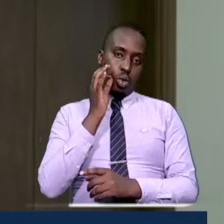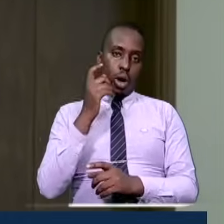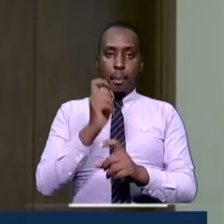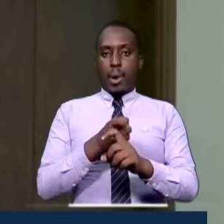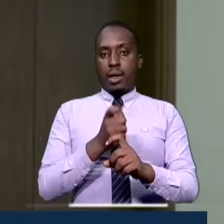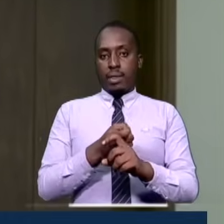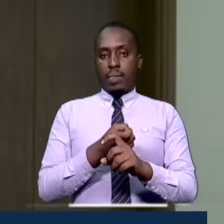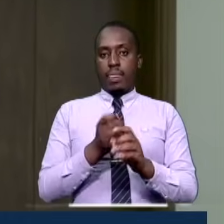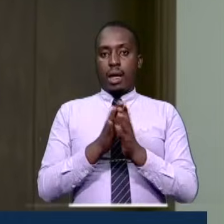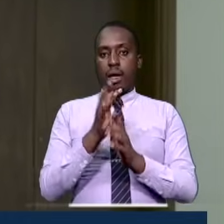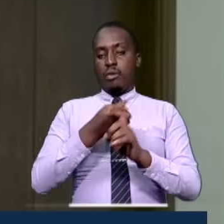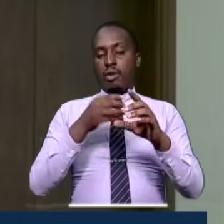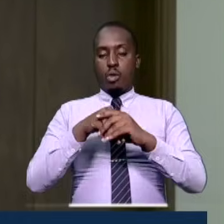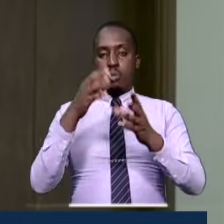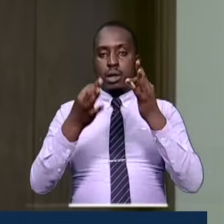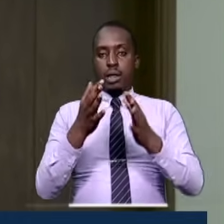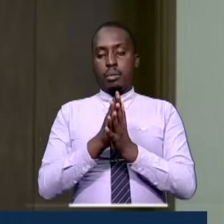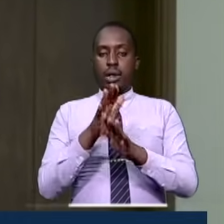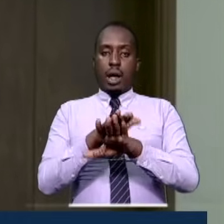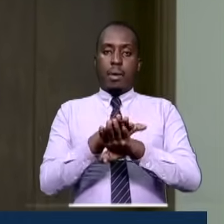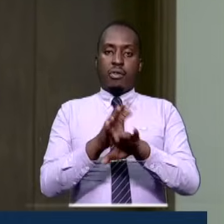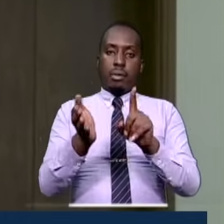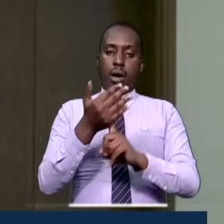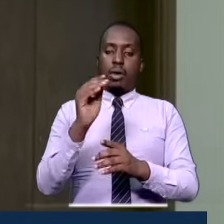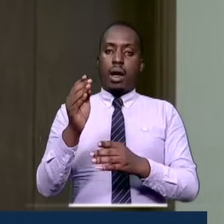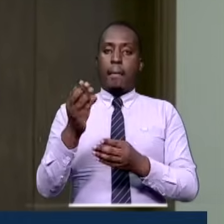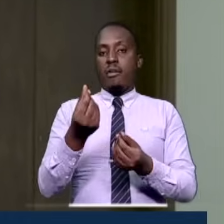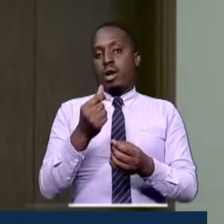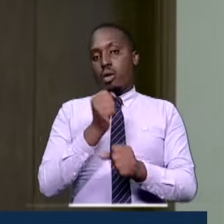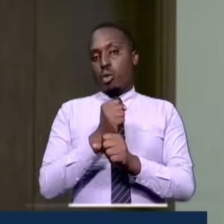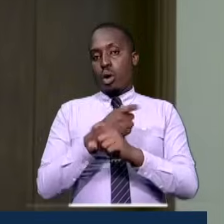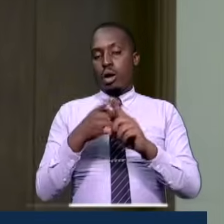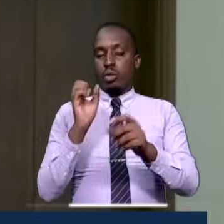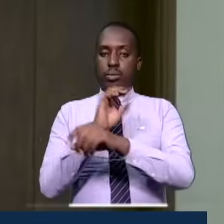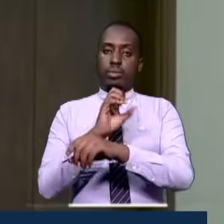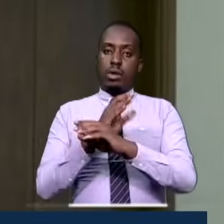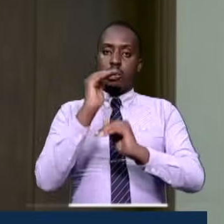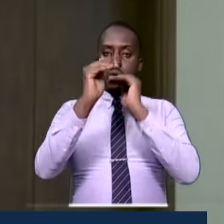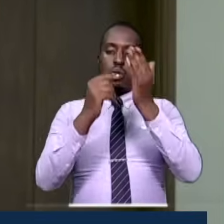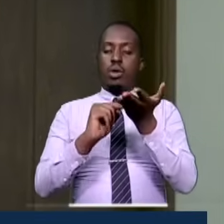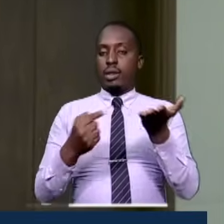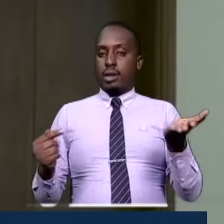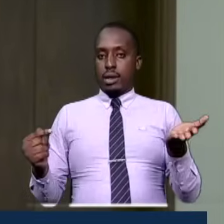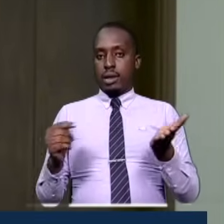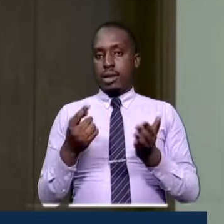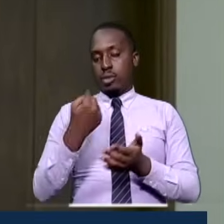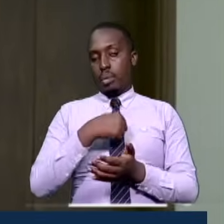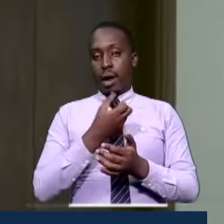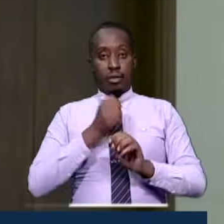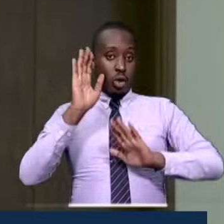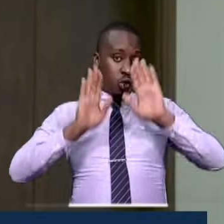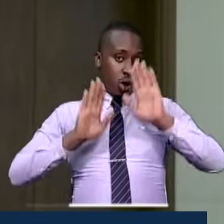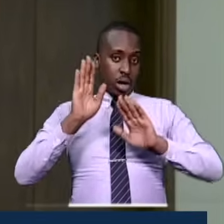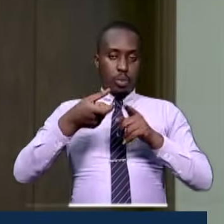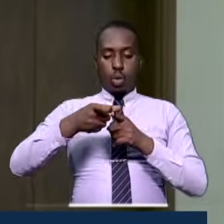amagi, ibikomoka ku mata n'amafi, bakabona igishoro ariko tukanabaha inama zo mu rwego rwa tekinike. Tunagira uruhare mu